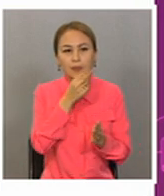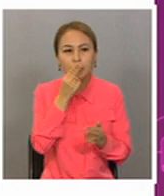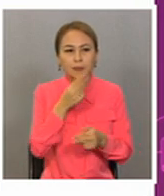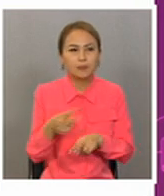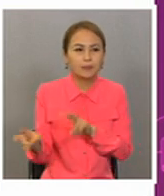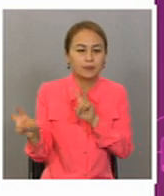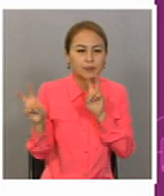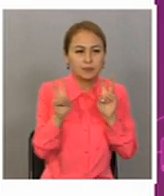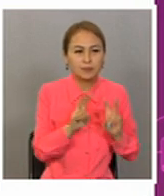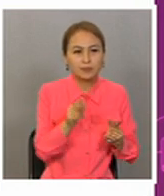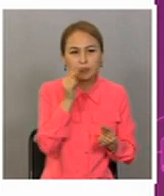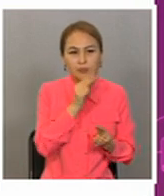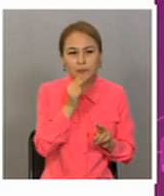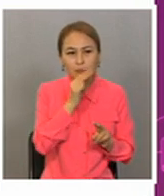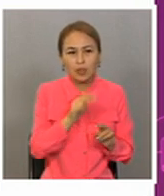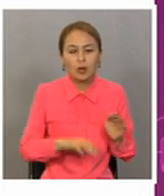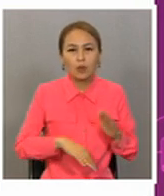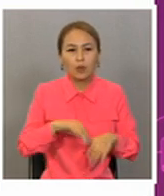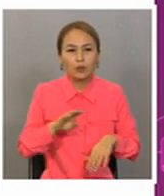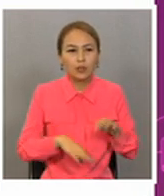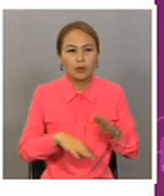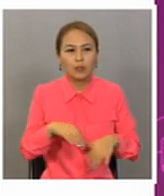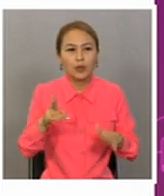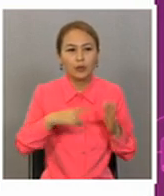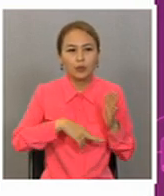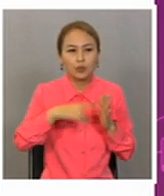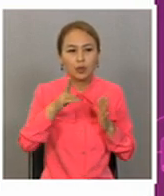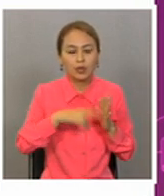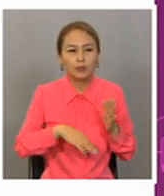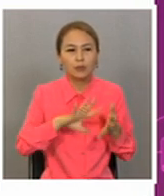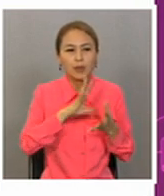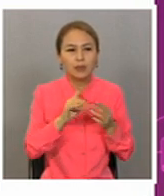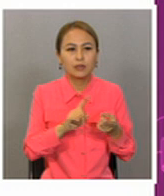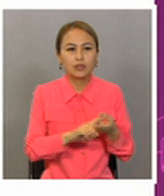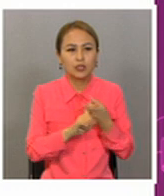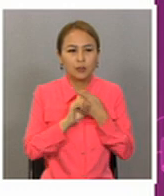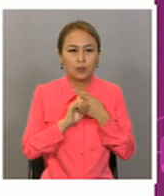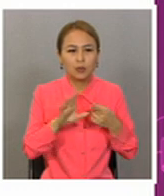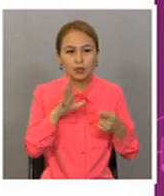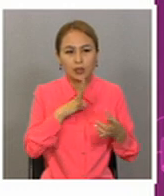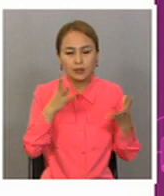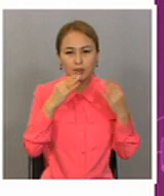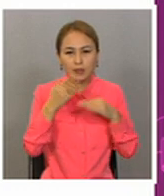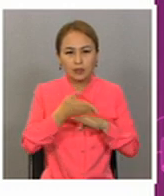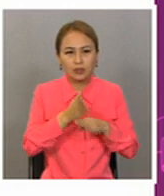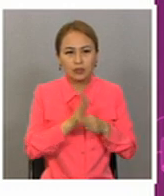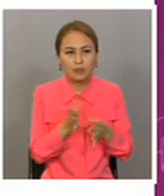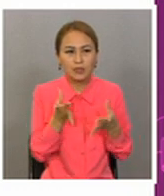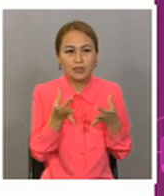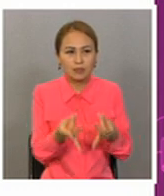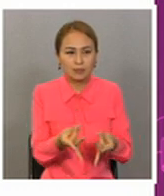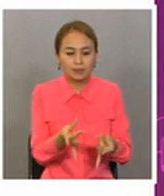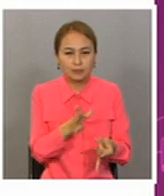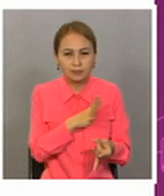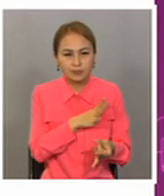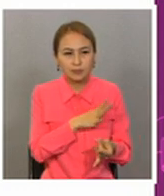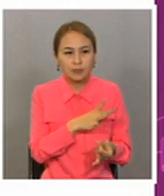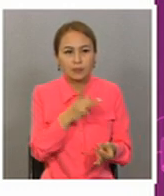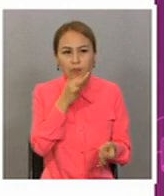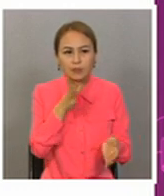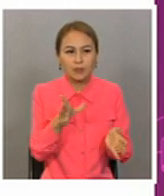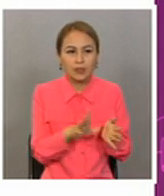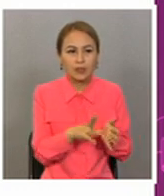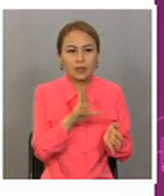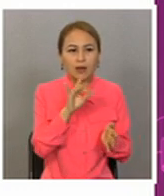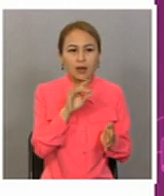отырып, нан жепті. Қолындағы бояудың жұғынының бәрі де жеп отырған нанына жабыса береді.